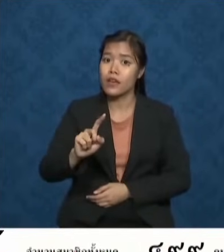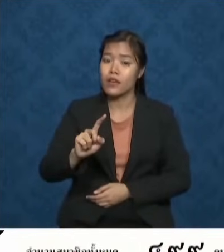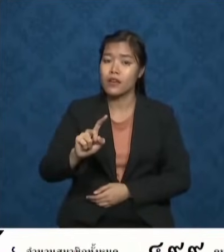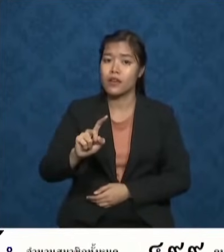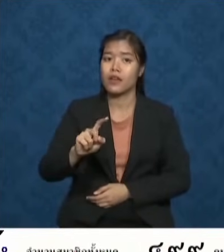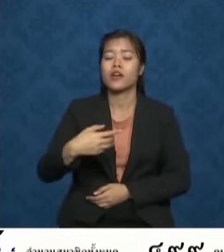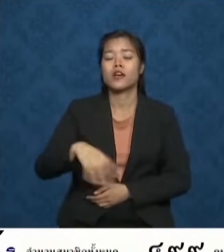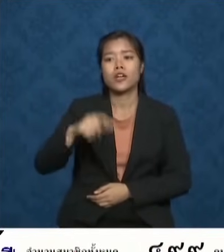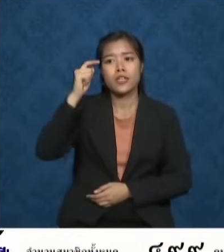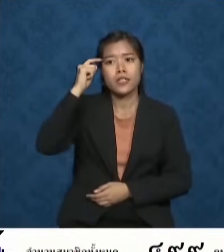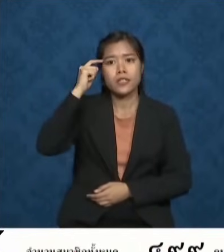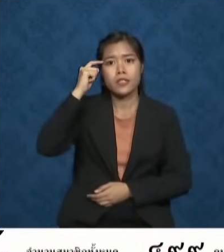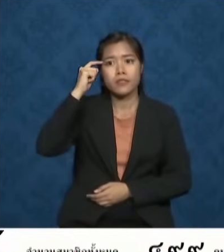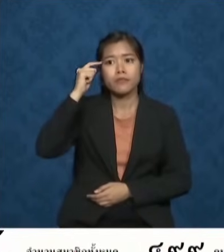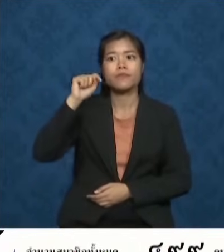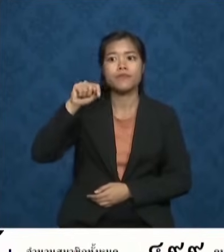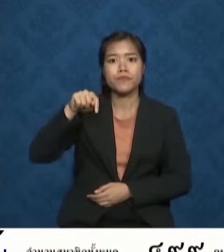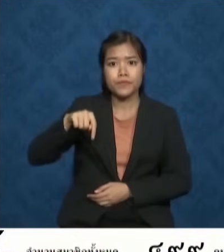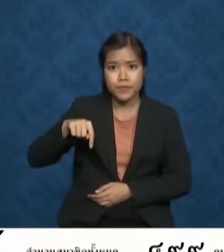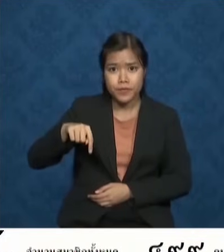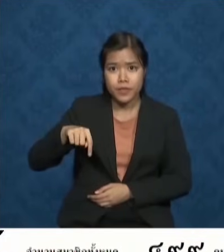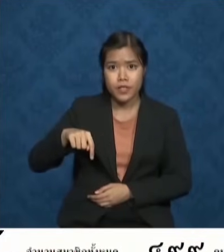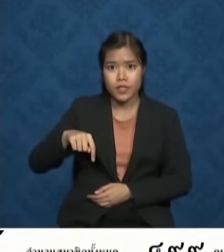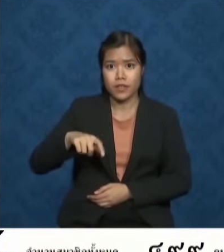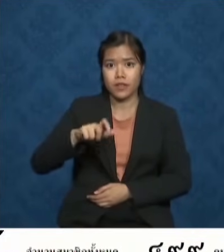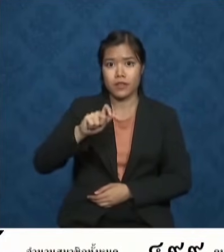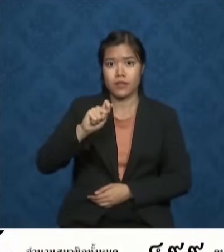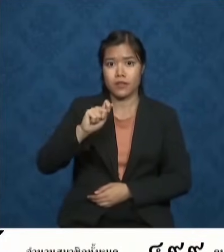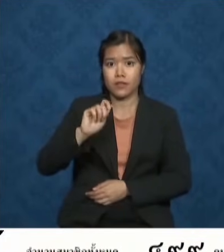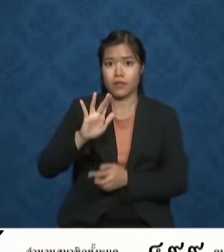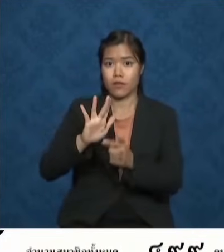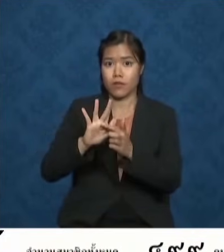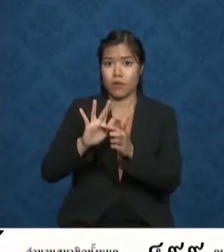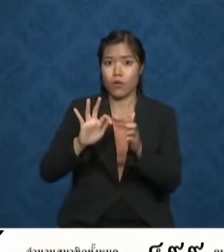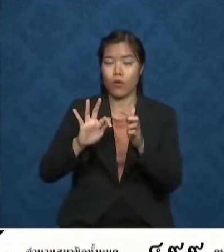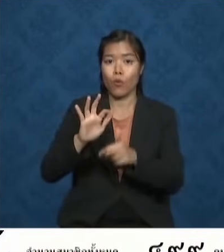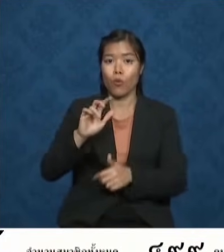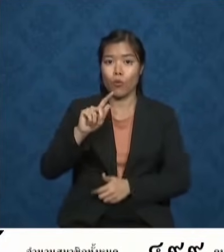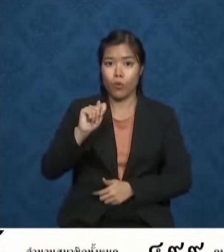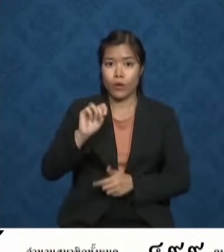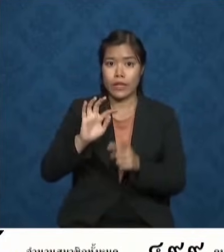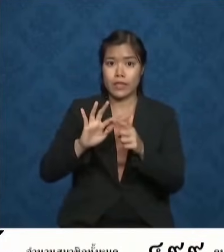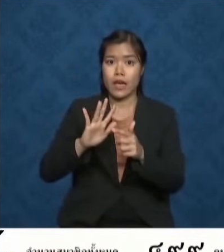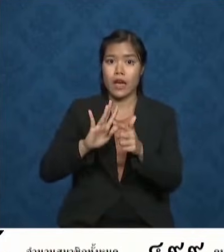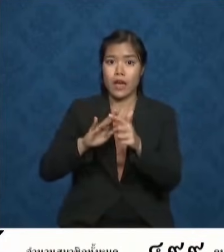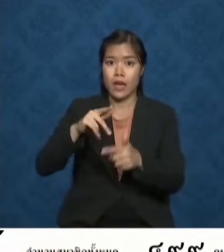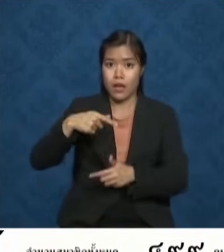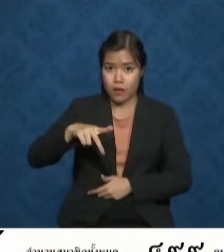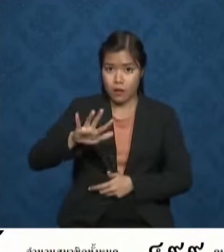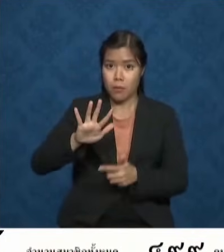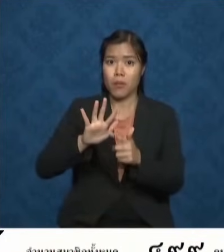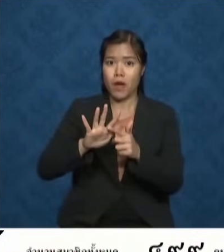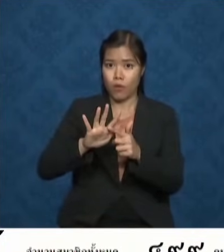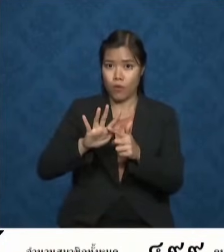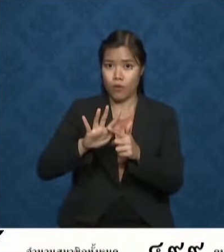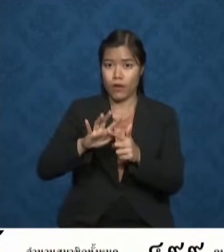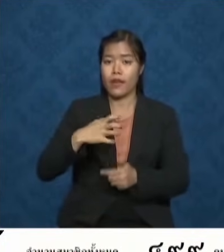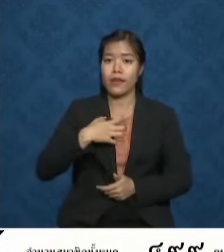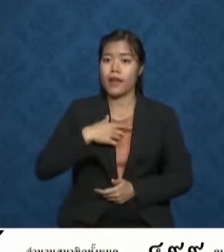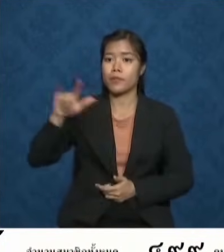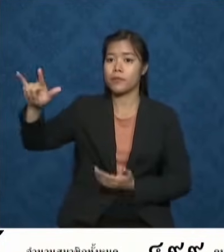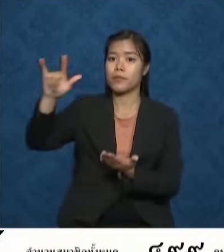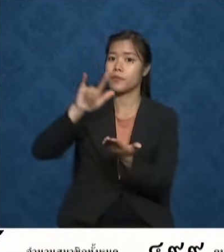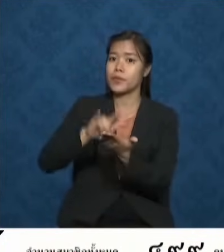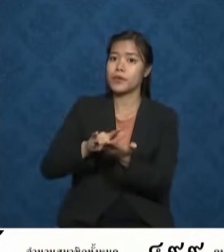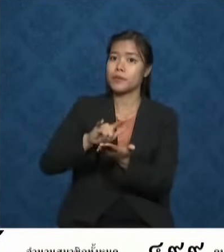าก็มีสนามบินอยู่แล้วอยากได้สนามบินแห่งนี้เป็นสนามบินพาณิชย์เพื่อให้การสัญจรไปมาเป็นอินฟรา